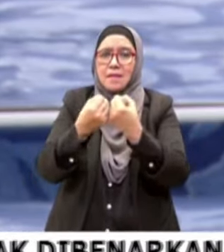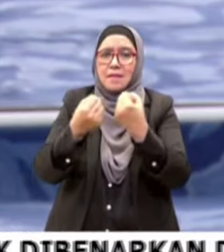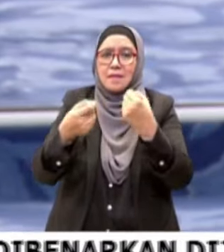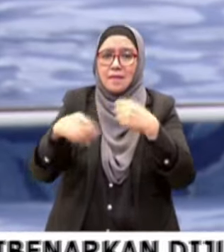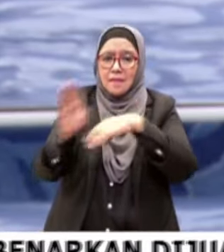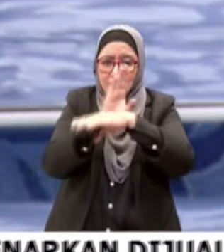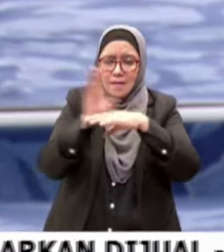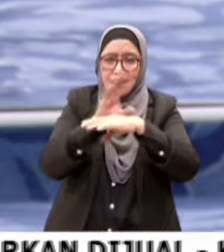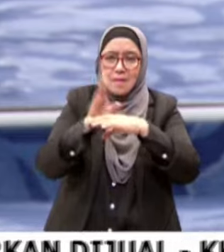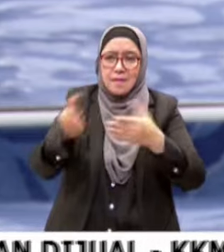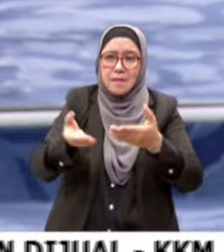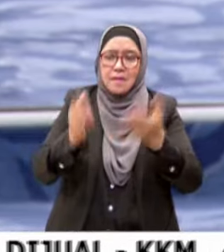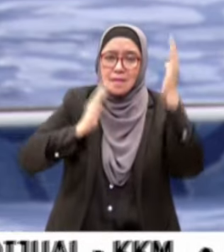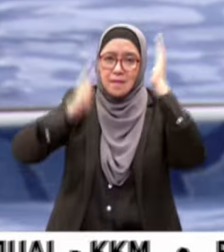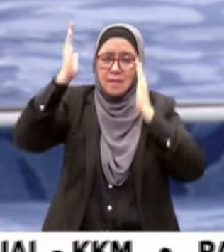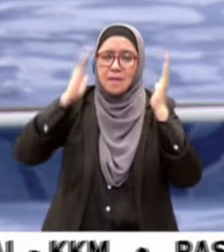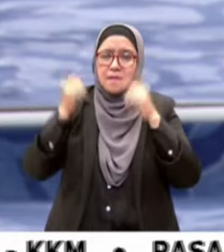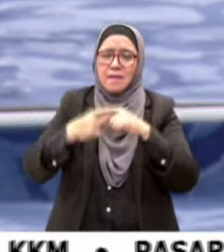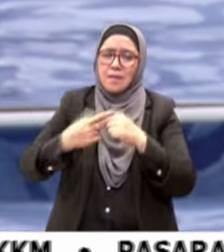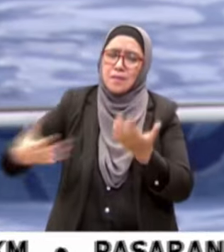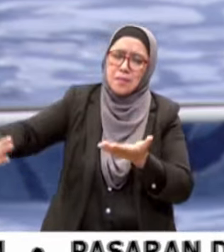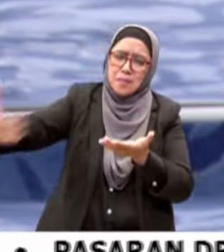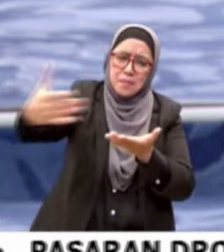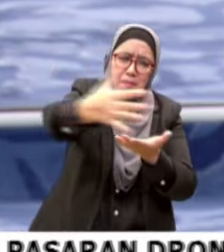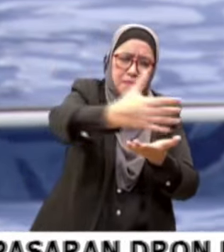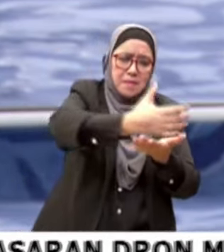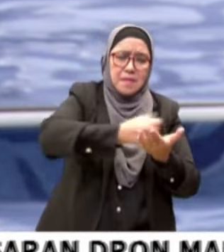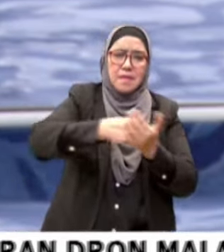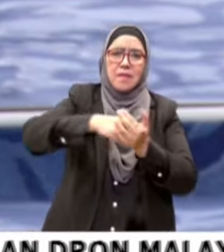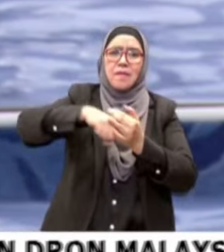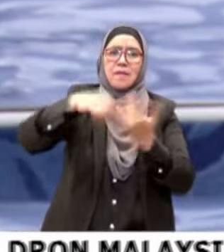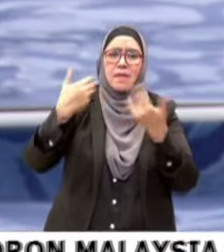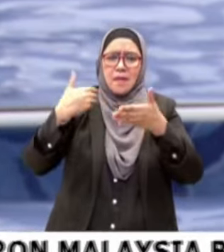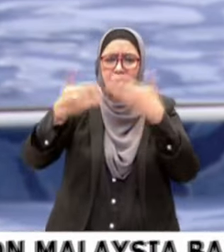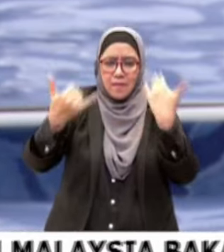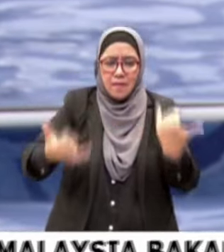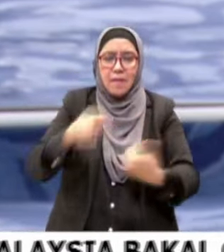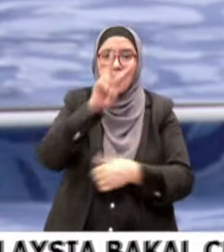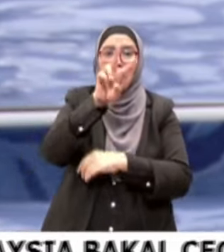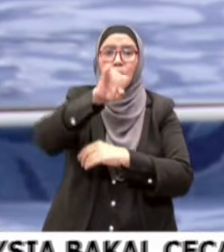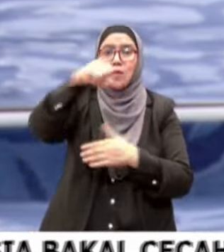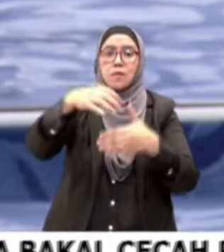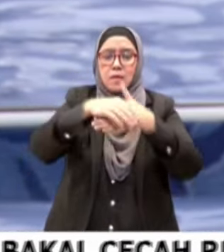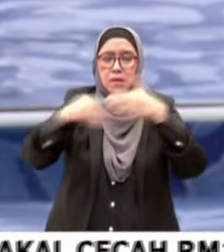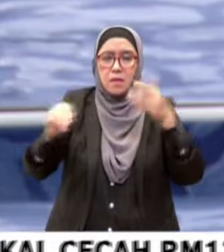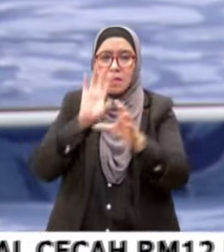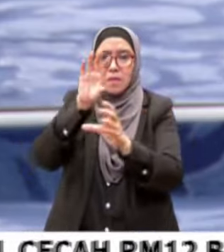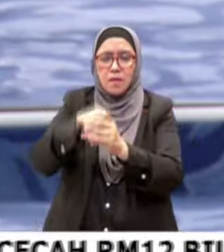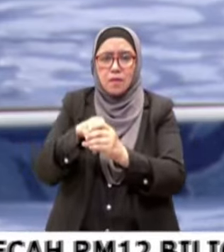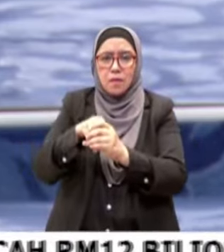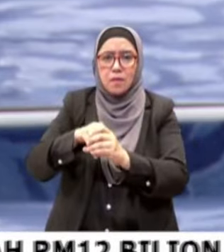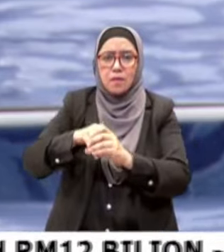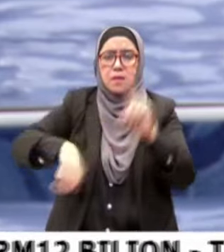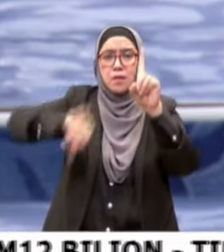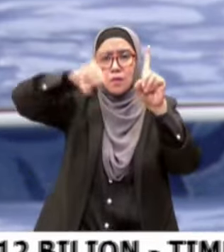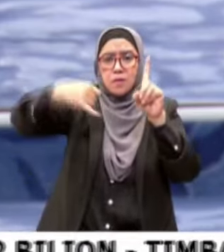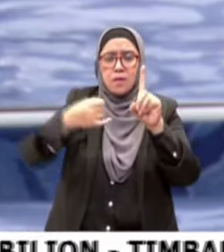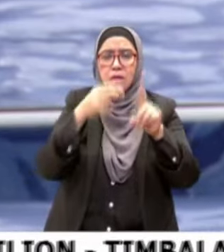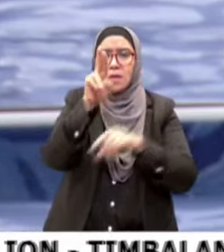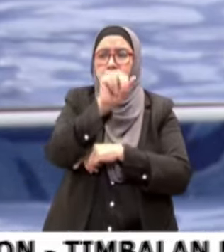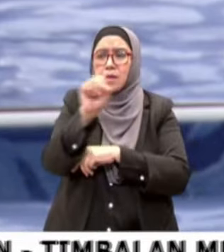cetakan ini sekitar 20 juta Ringgit termasuk satu juta US Dollar